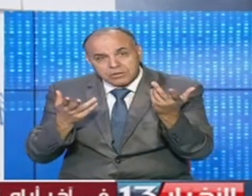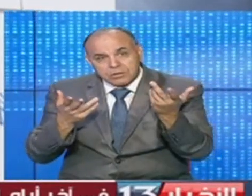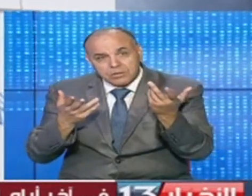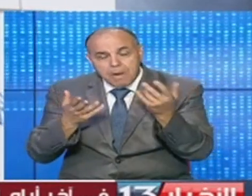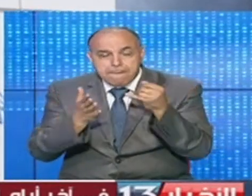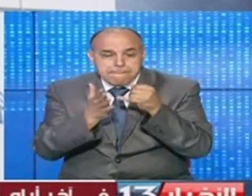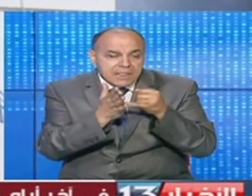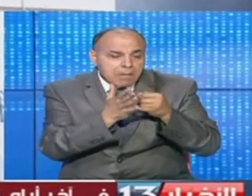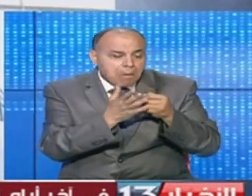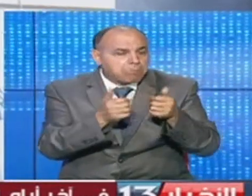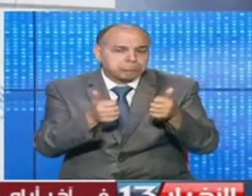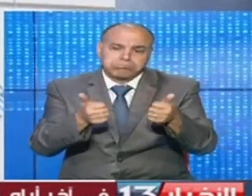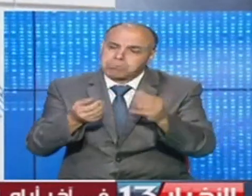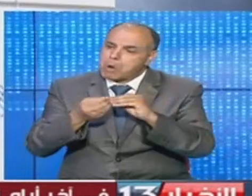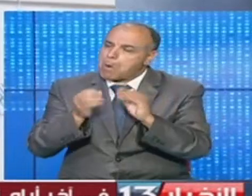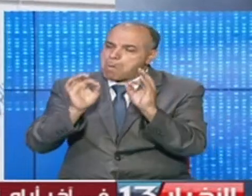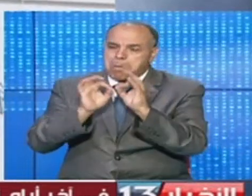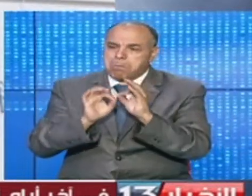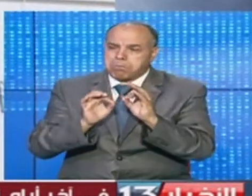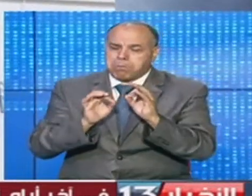معناه في المتناول